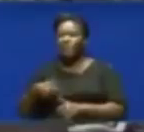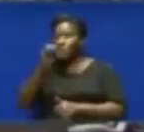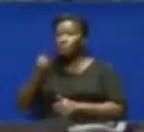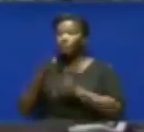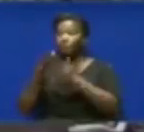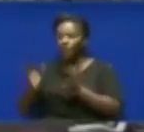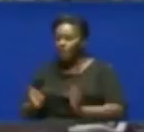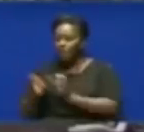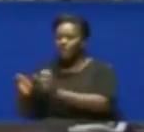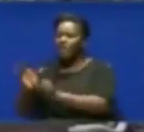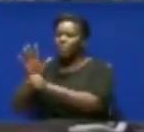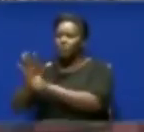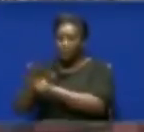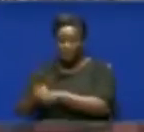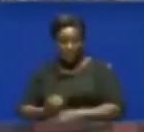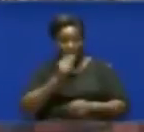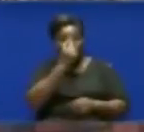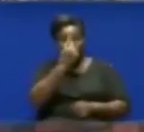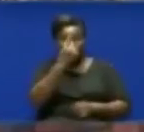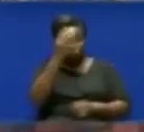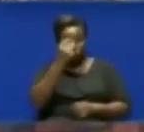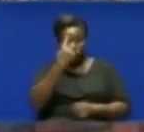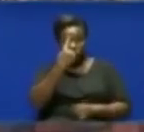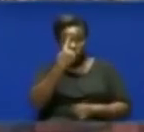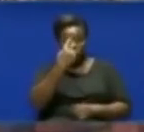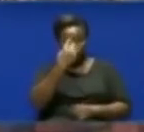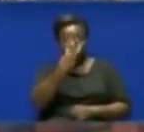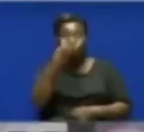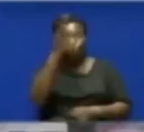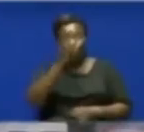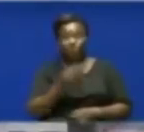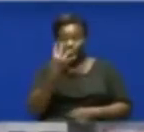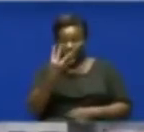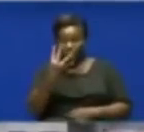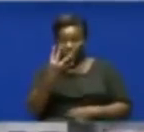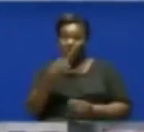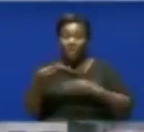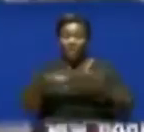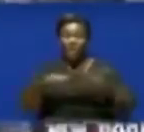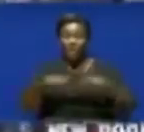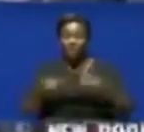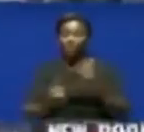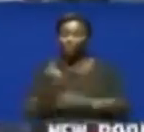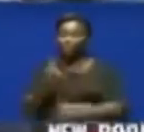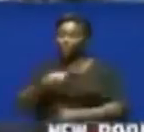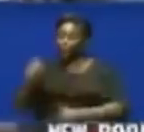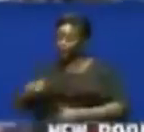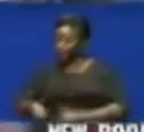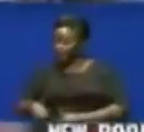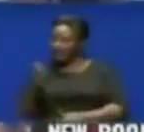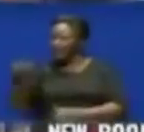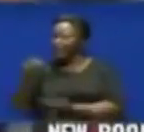China. Robo tatu wa uchumi wote wa Afrika umedhibitiwa China. Maelfu kwa mamia wanafunzi wa Afrika wanasoma